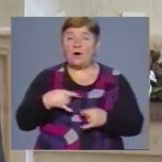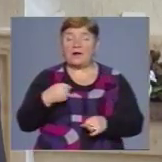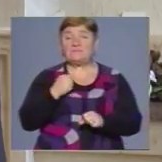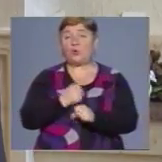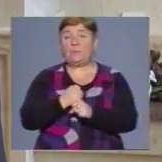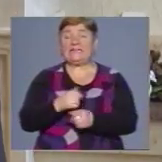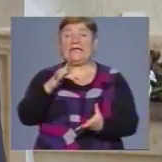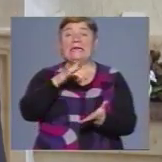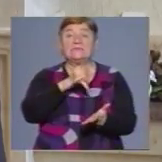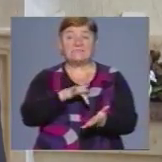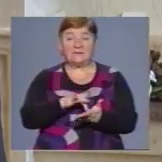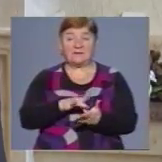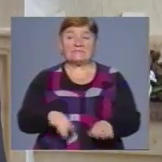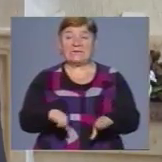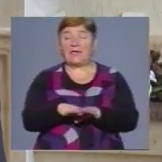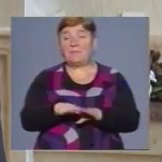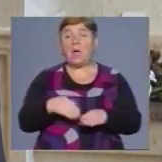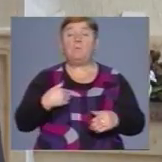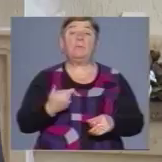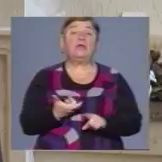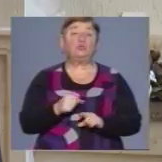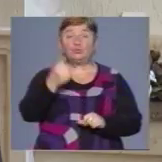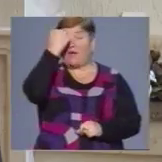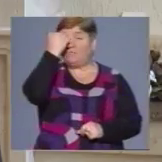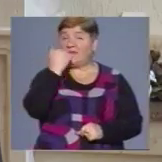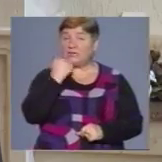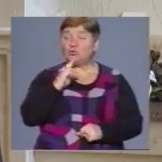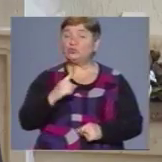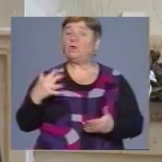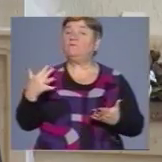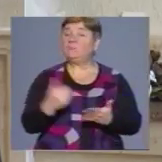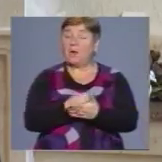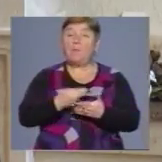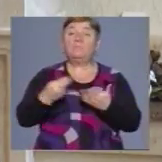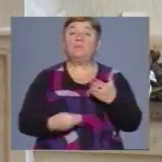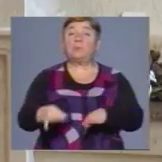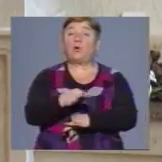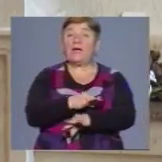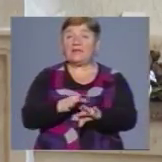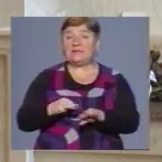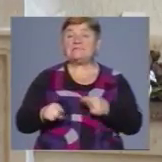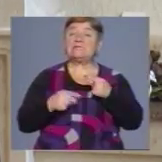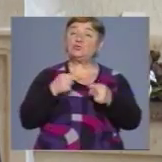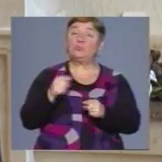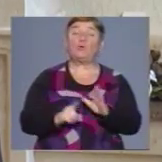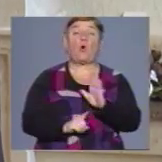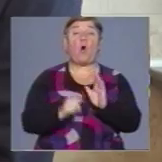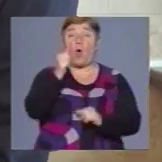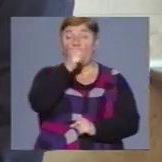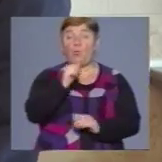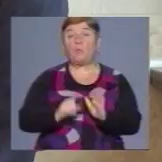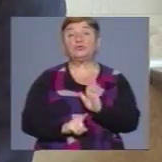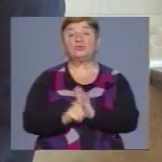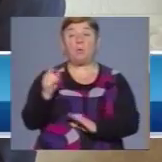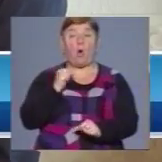з найновішими технологіями. Ми дуже вдячні, що нам вдалося підписати цей проєкт і з наступного року почнемо роботу.